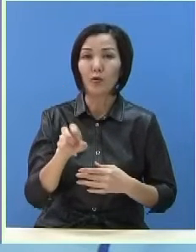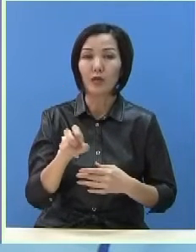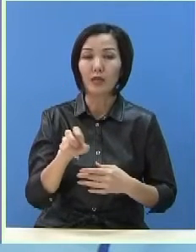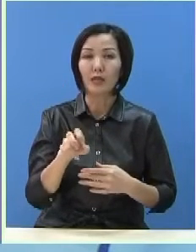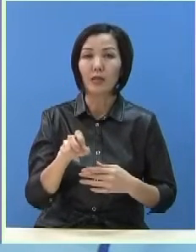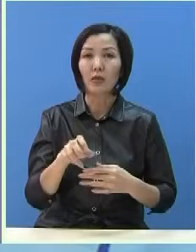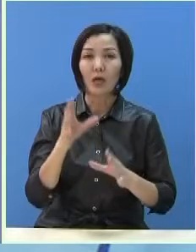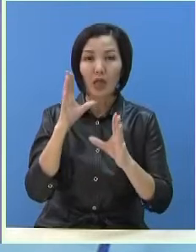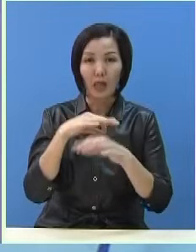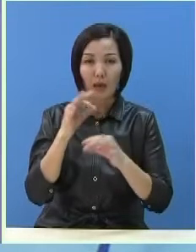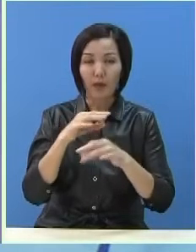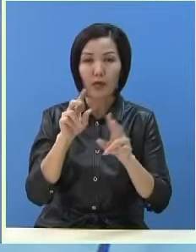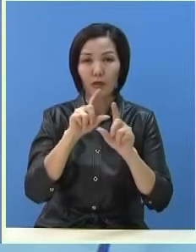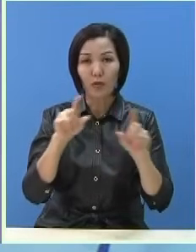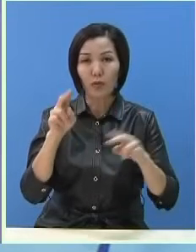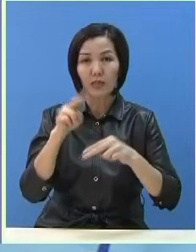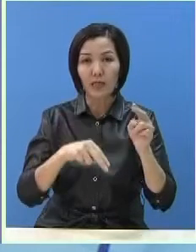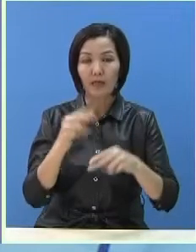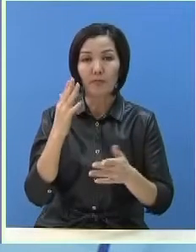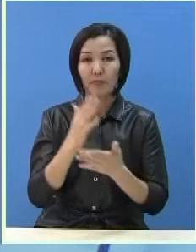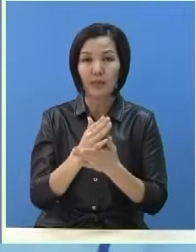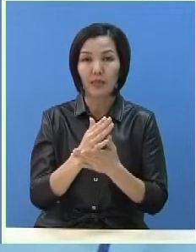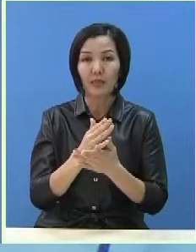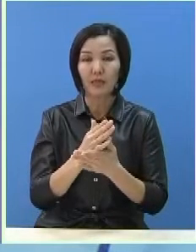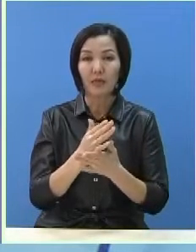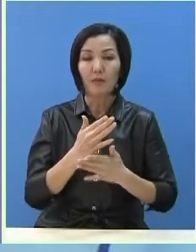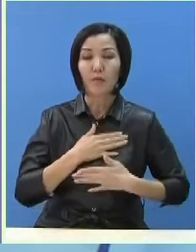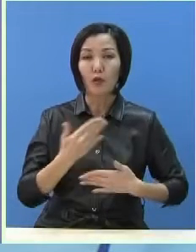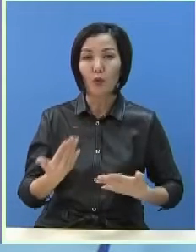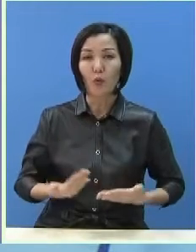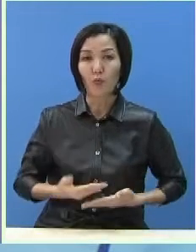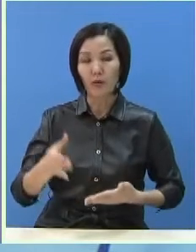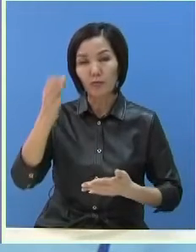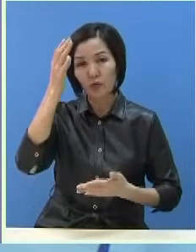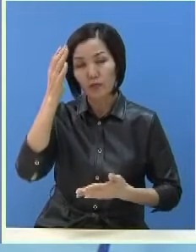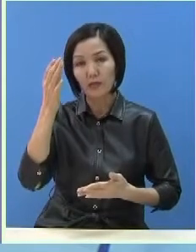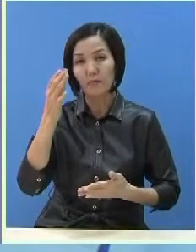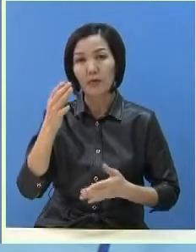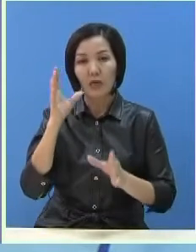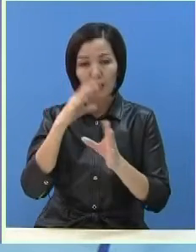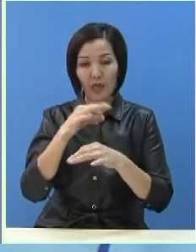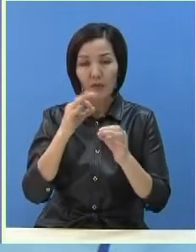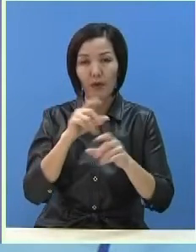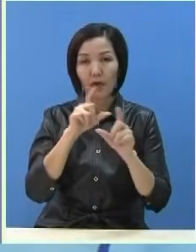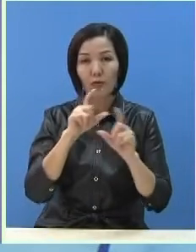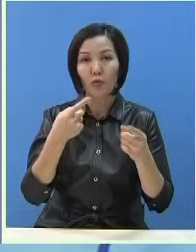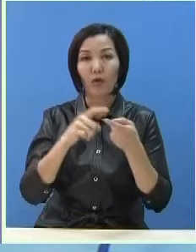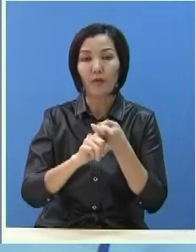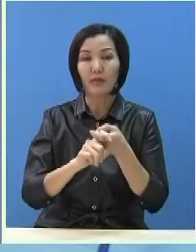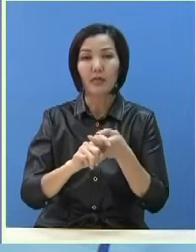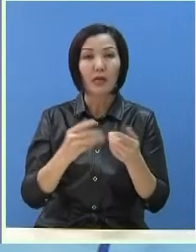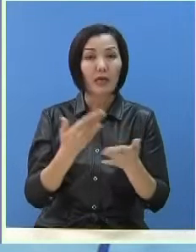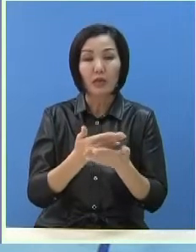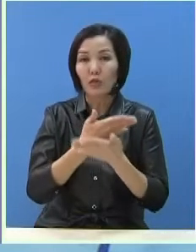салып берді, сол жоғарғы оқу орны дейді. Менің ғылыми жұмысым сол лабораторияның байланысты дейді. Мен мұнда келсем, менде ондай лаборатория жоқ. Мен ол лабораториясыз,